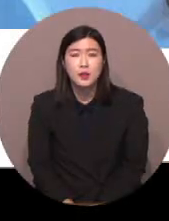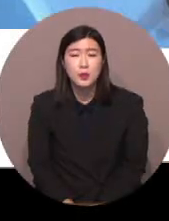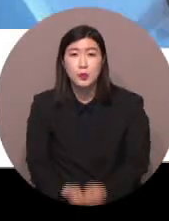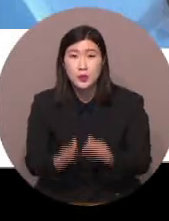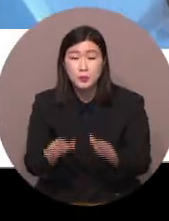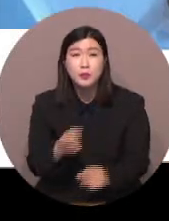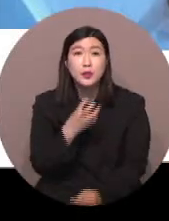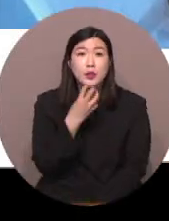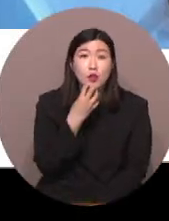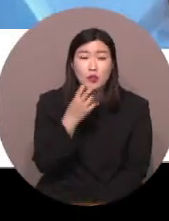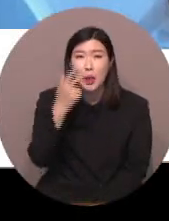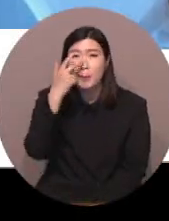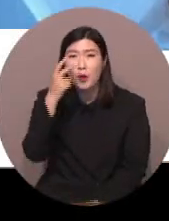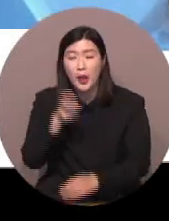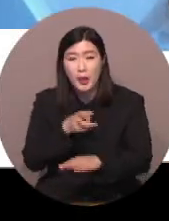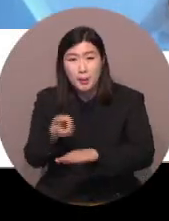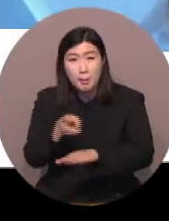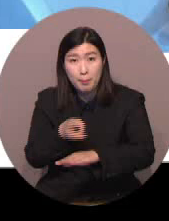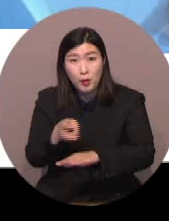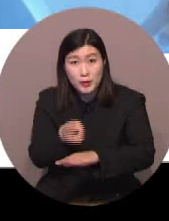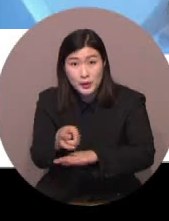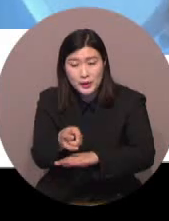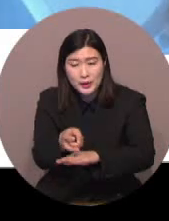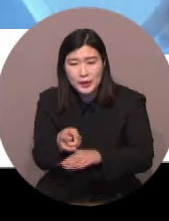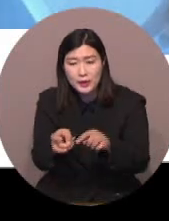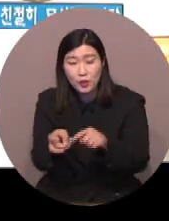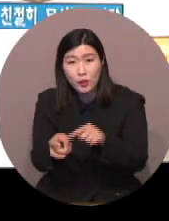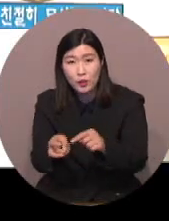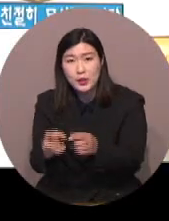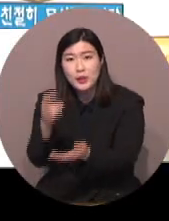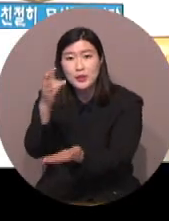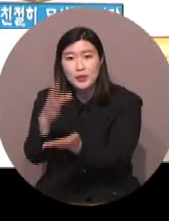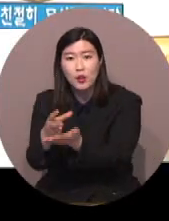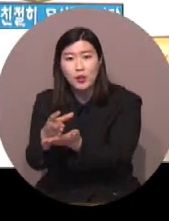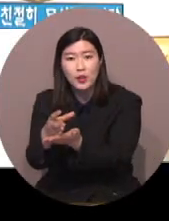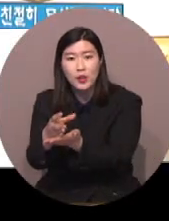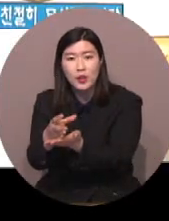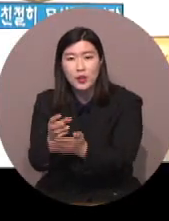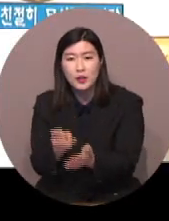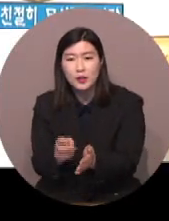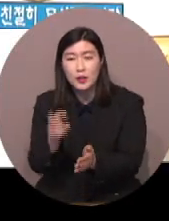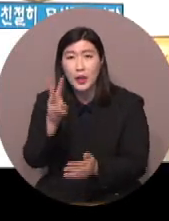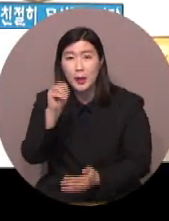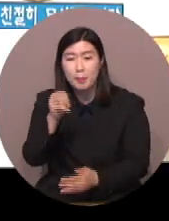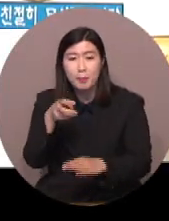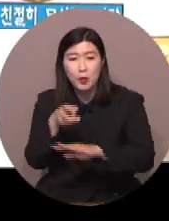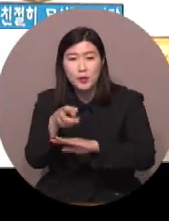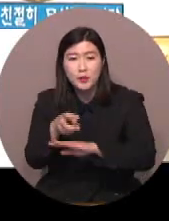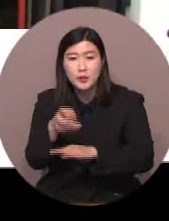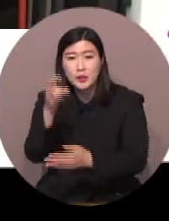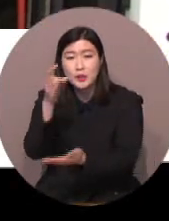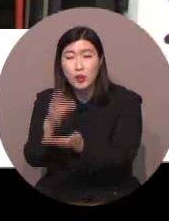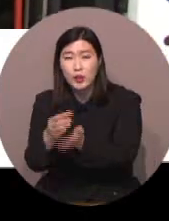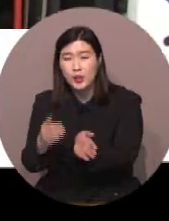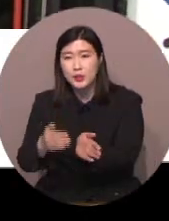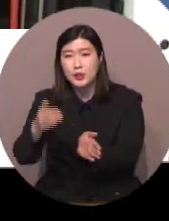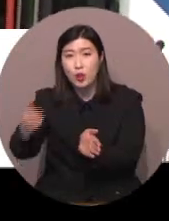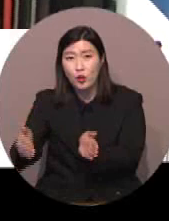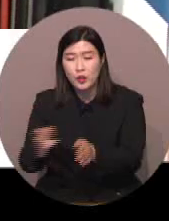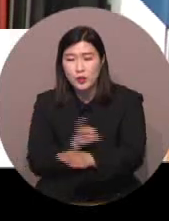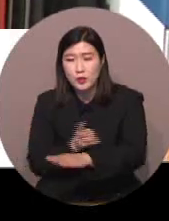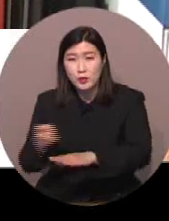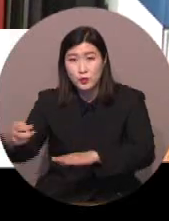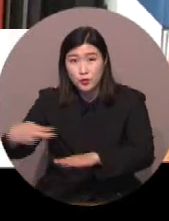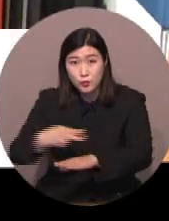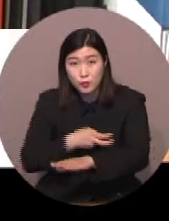서울에서 형태까지 지금 오고 있는 광역급행버스 m 버스 라고 했는데 이것을 어차피 까지